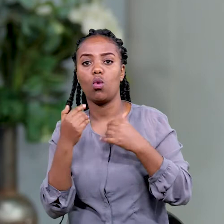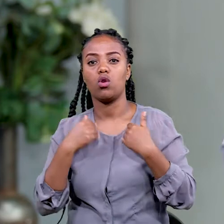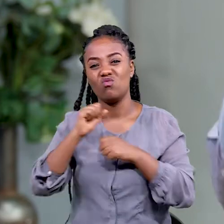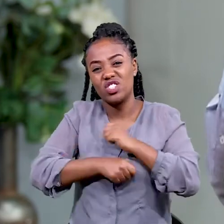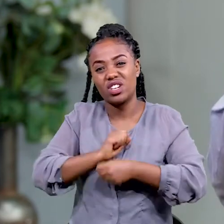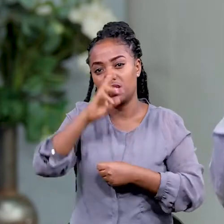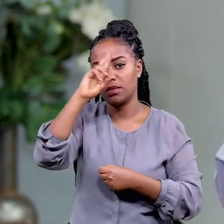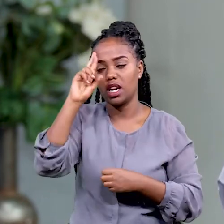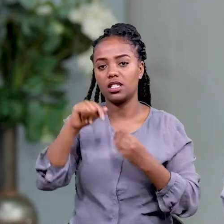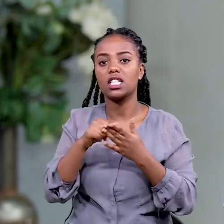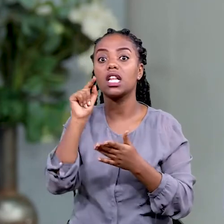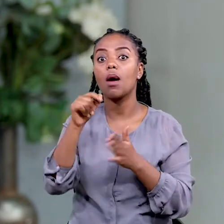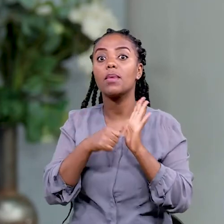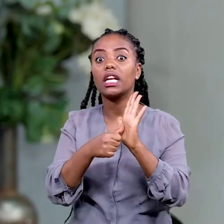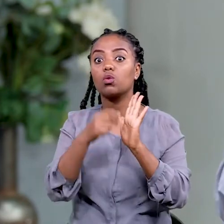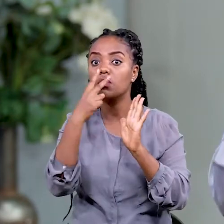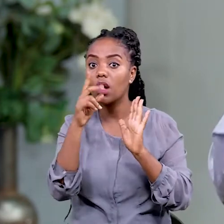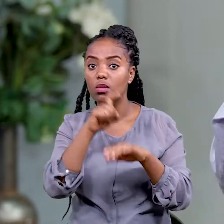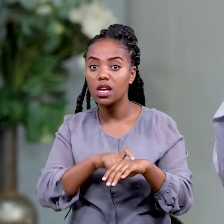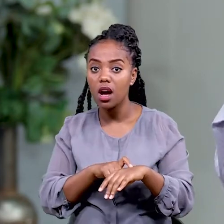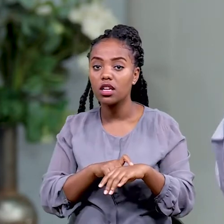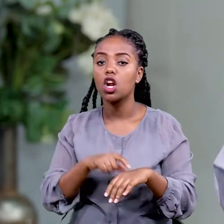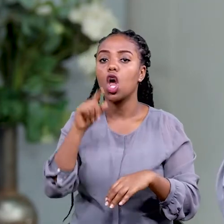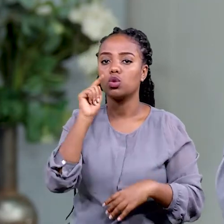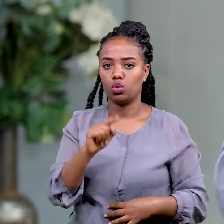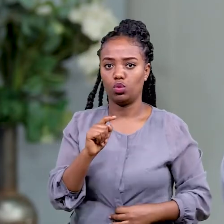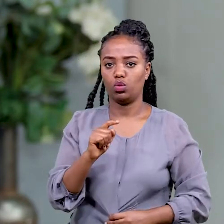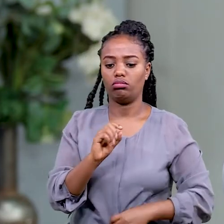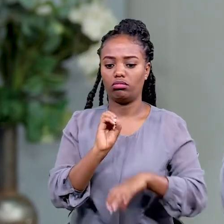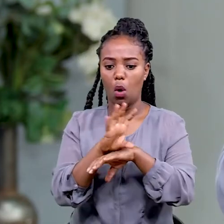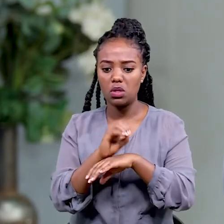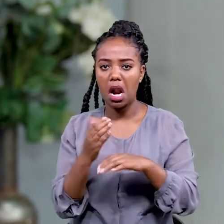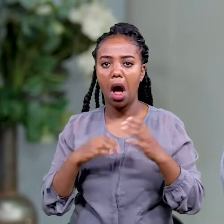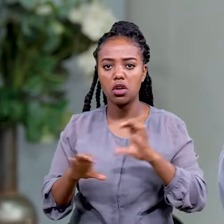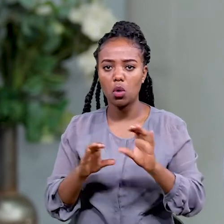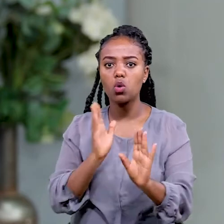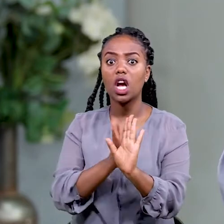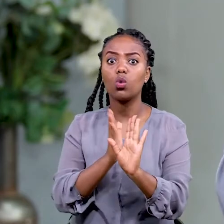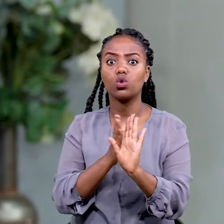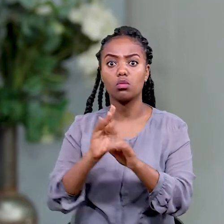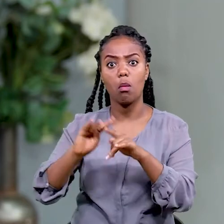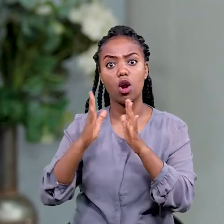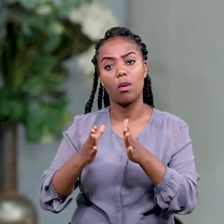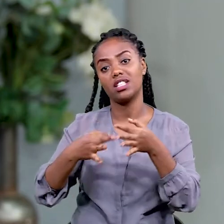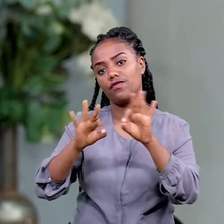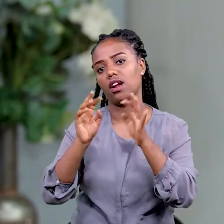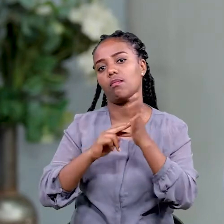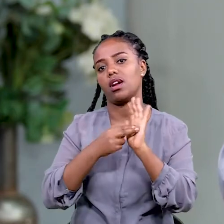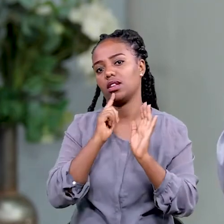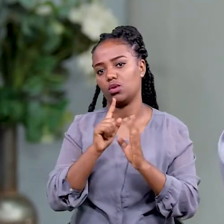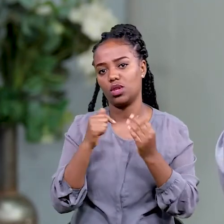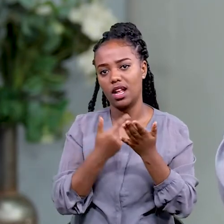ምክንያት። ስለዚህ እንደዛ ምልክቶች በሚታዩበት ሰዓት ላይ እነሱን ካውንስል አድርጎ ሳይካትሪስት እዛ ቦታ ያስፈልጋል፣ ባለሙያዎች ያስፈልጋሉ ማለት